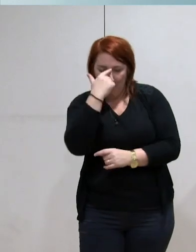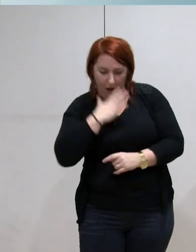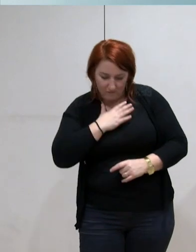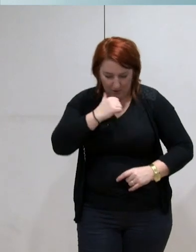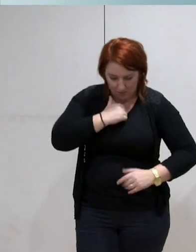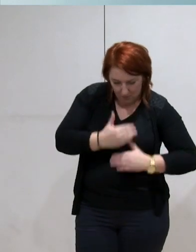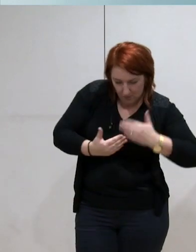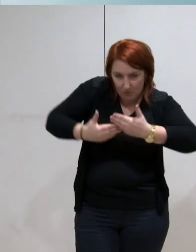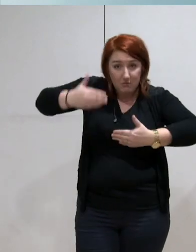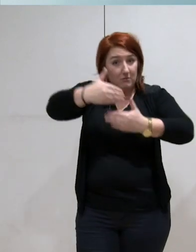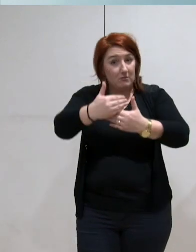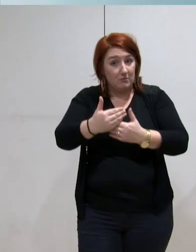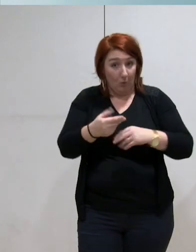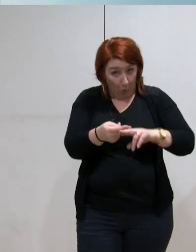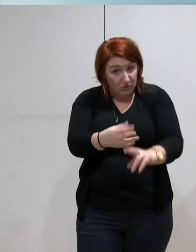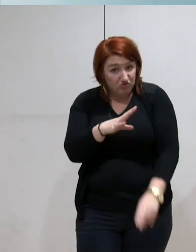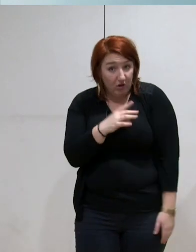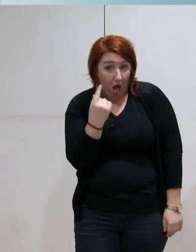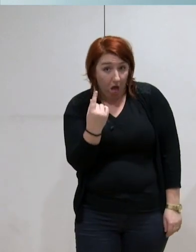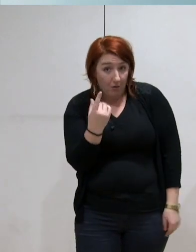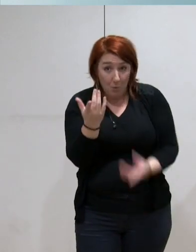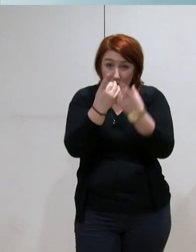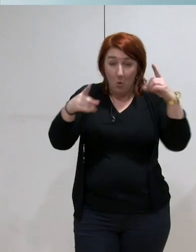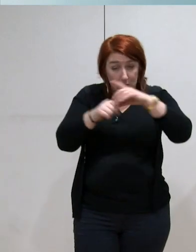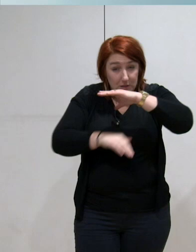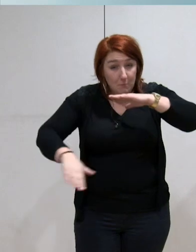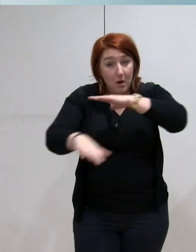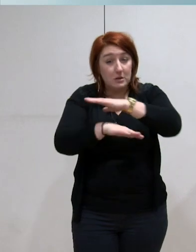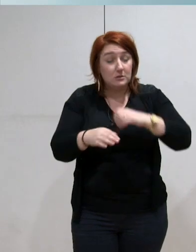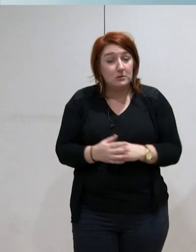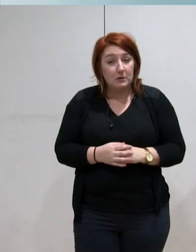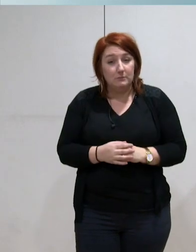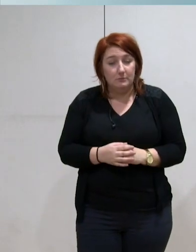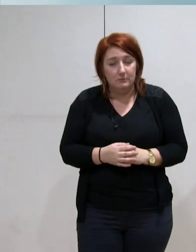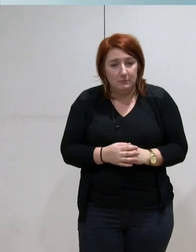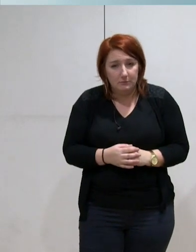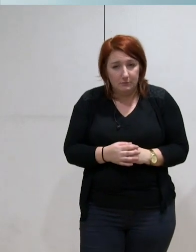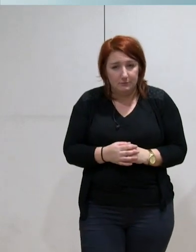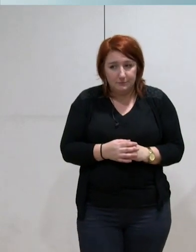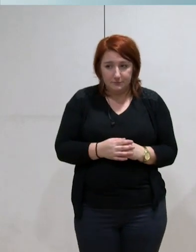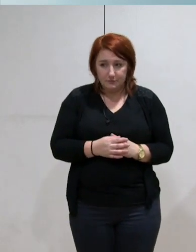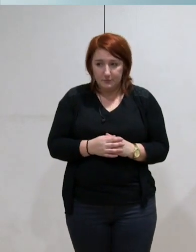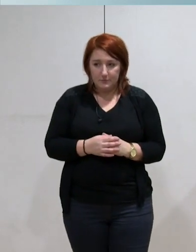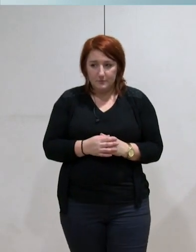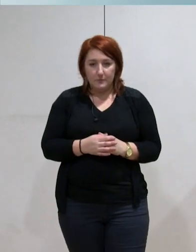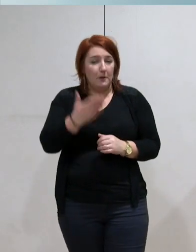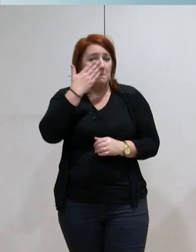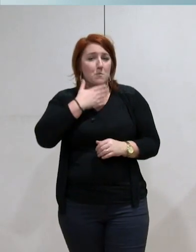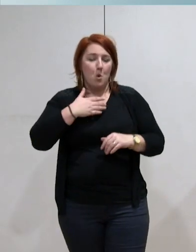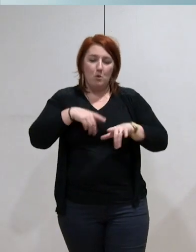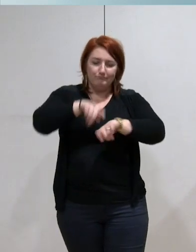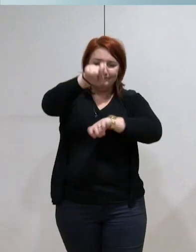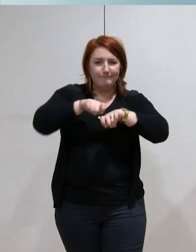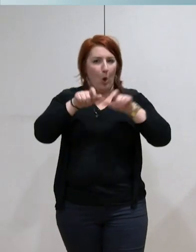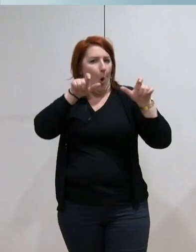essentiel de démocratie réaliser faites réaliser un audit